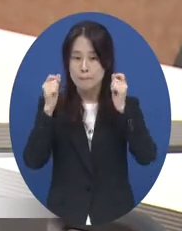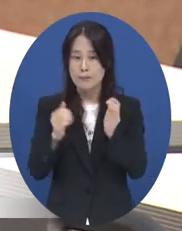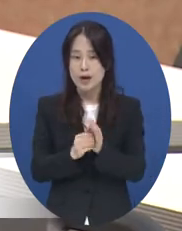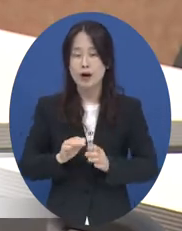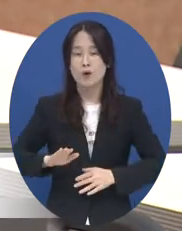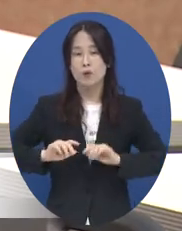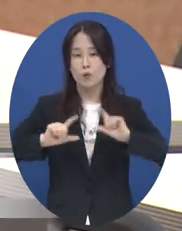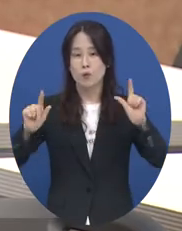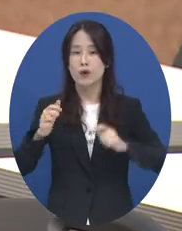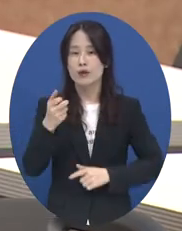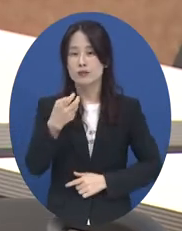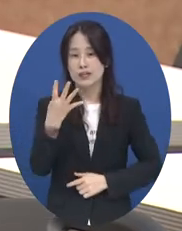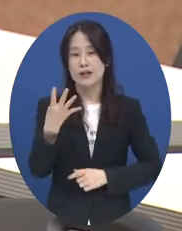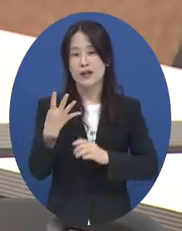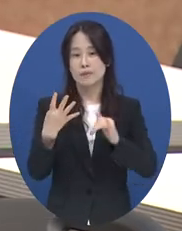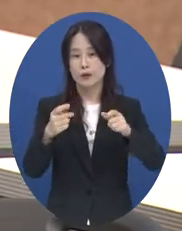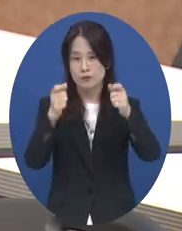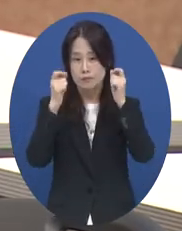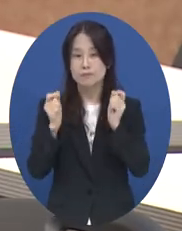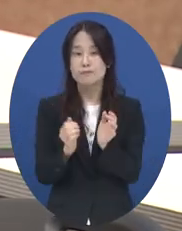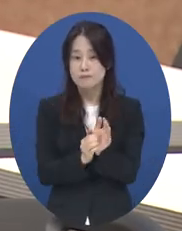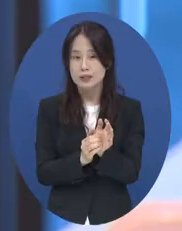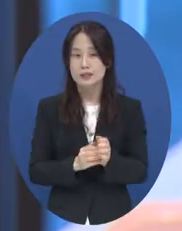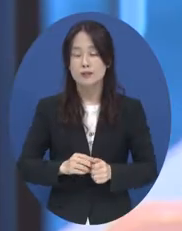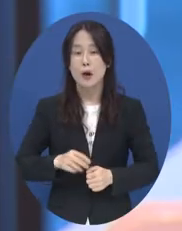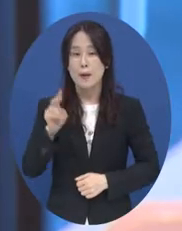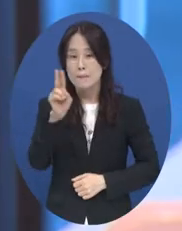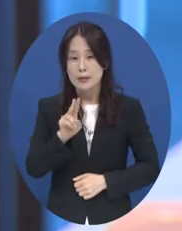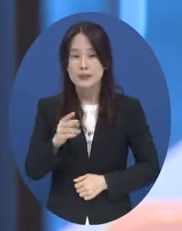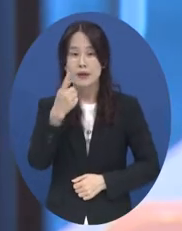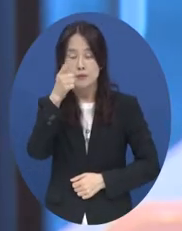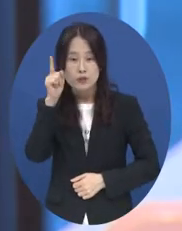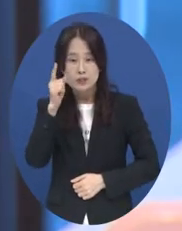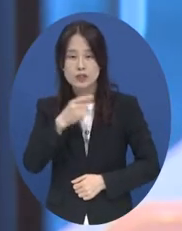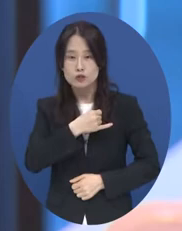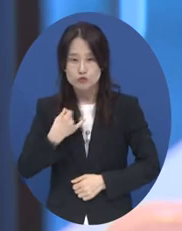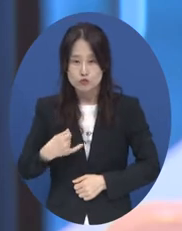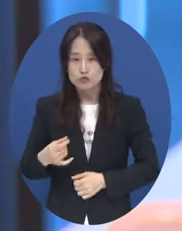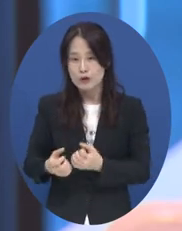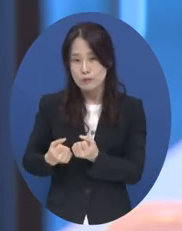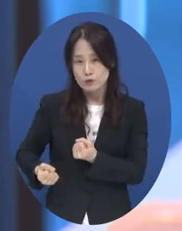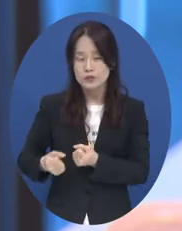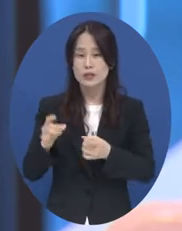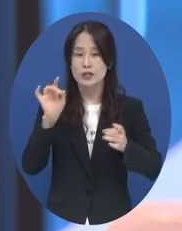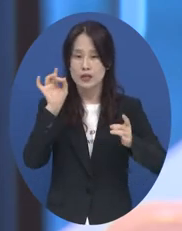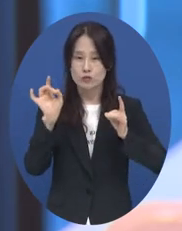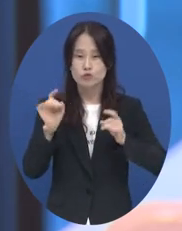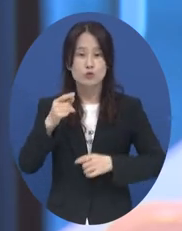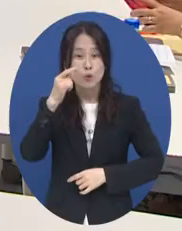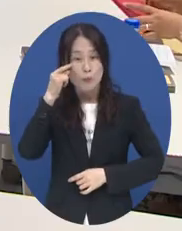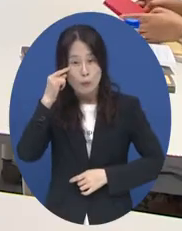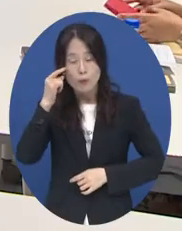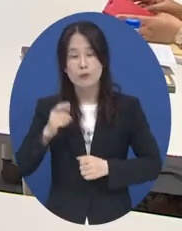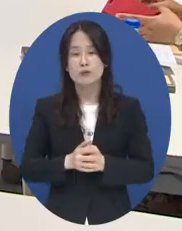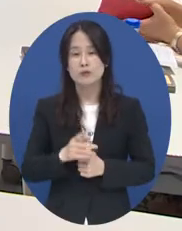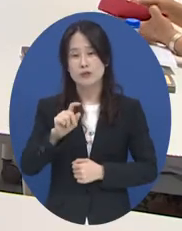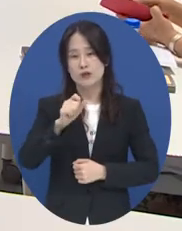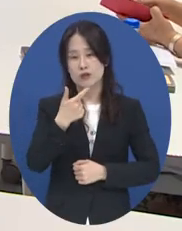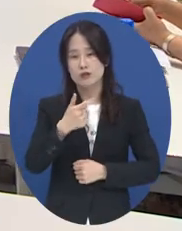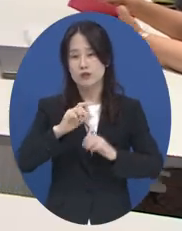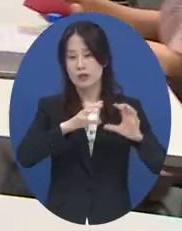올해는 84명이 수료했습니다 베트남과 러시아 중국 캄보디아 태국 몽골 등